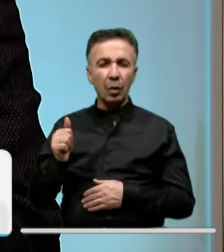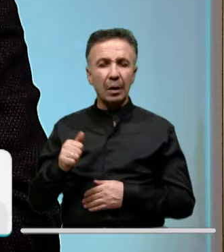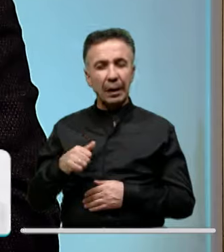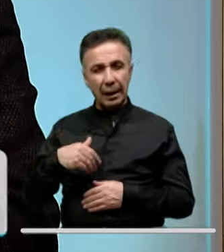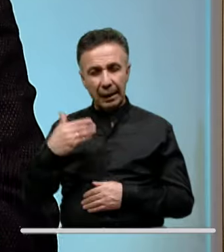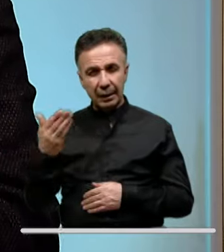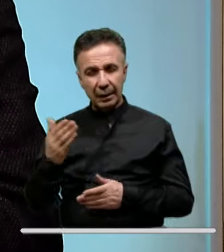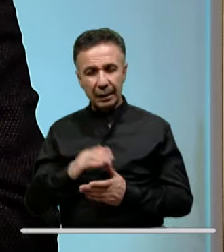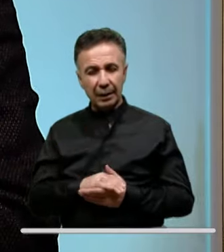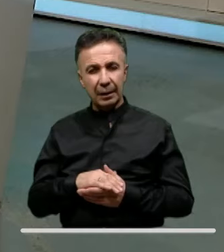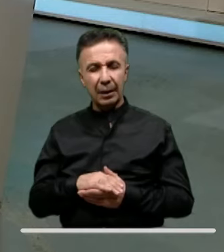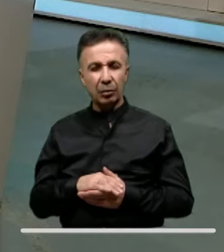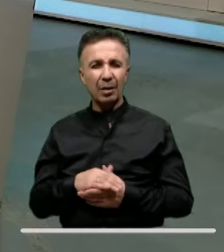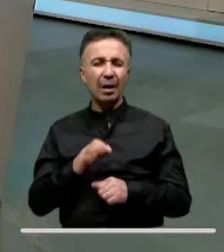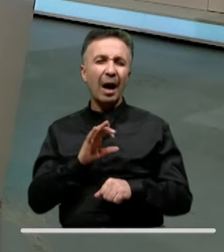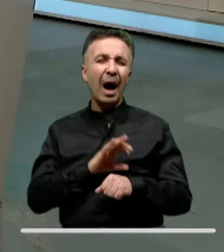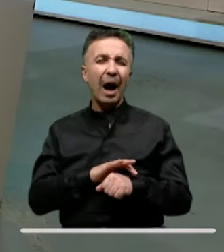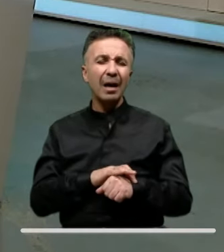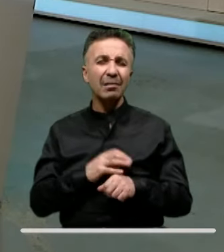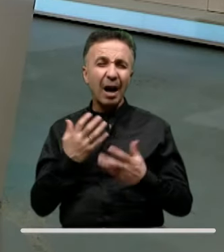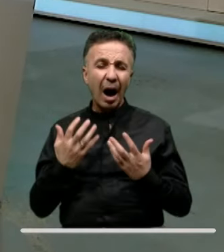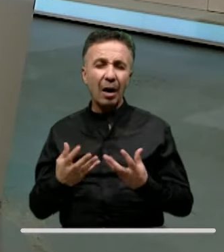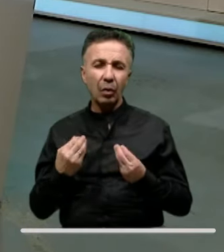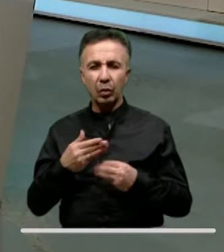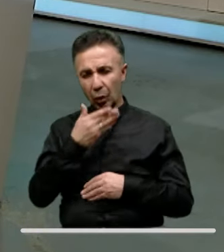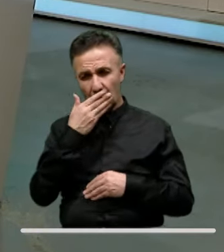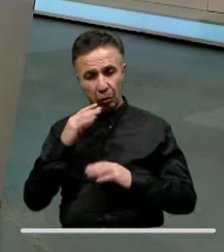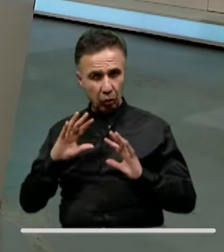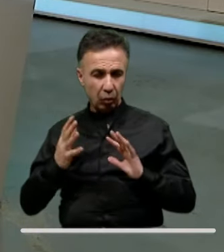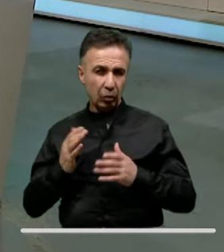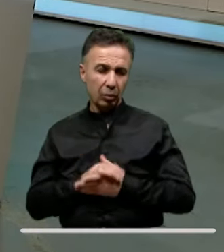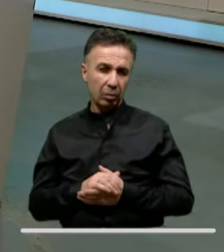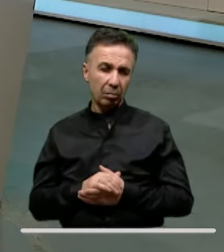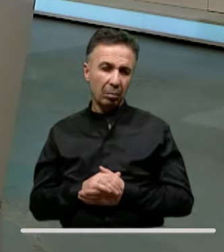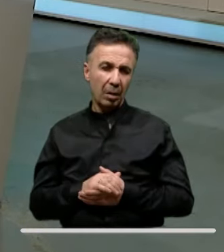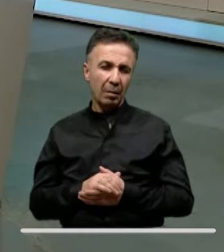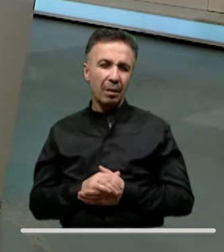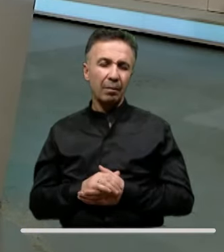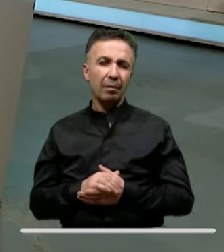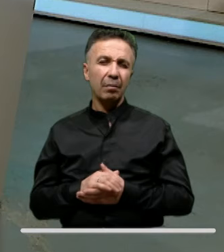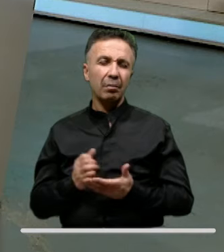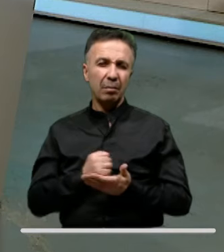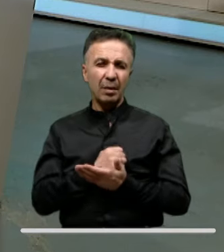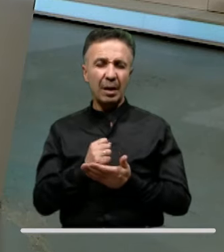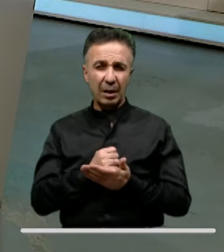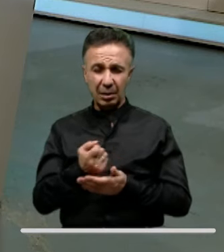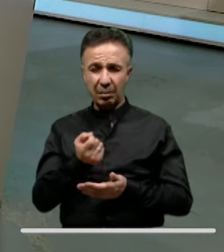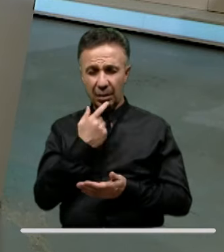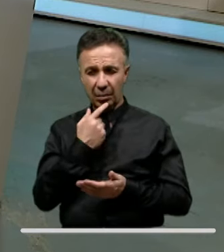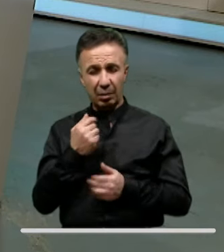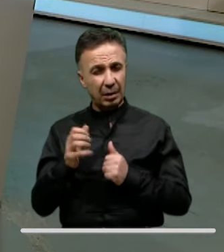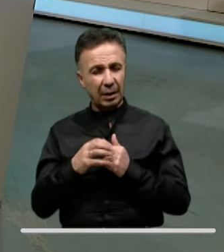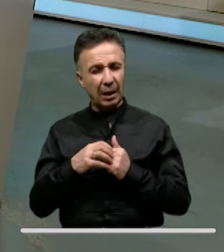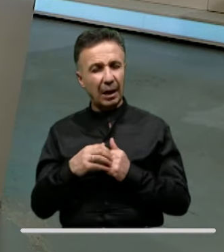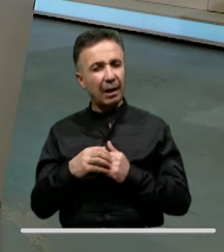ama daha sonra ne oldu? Rahatsızlandı. Orucu bozacak noktaya geldi. Bir an önce ilaç başlaması gerekiyor. Tedaviye mutlaka